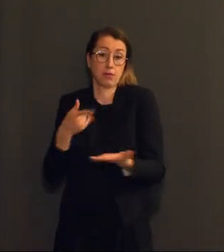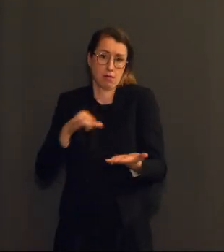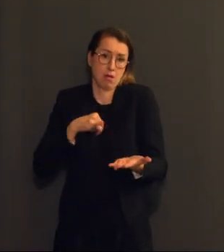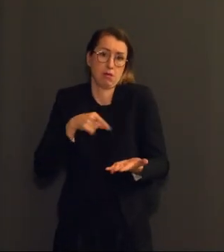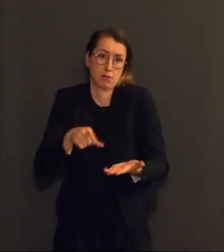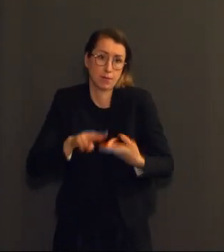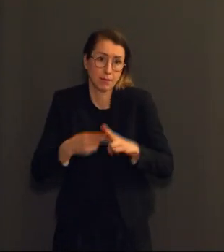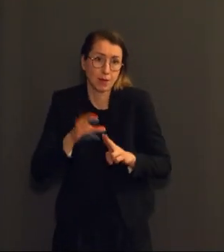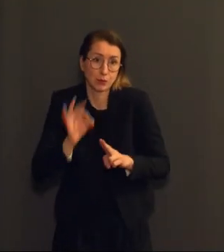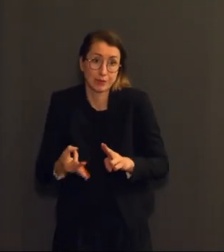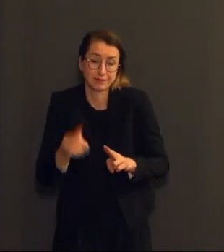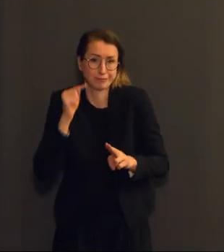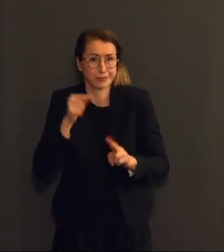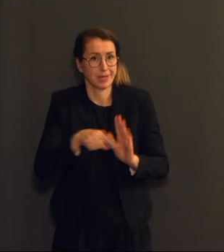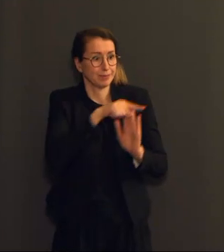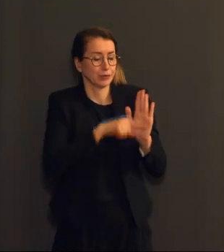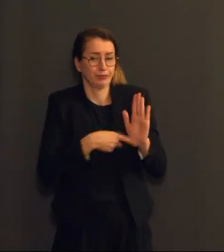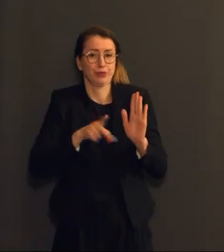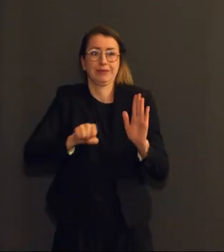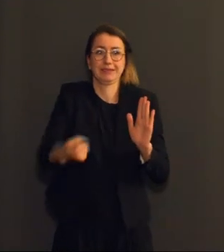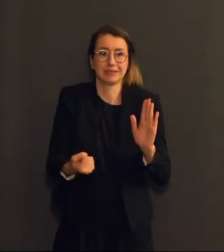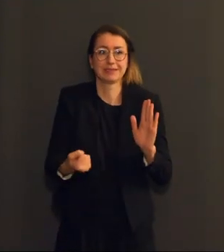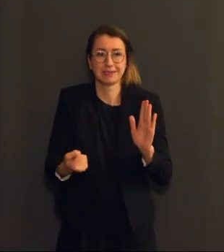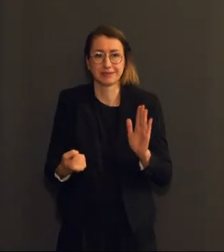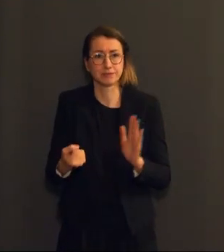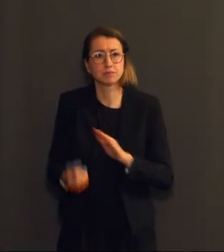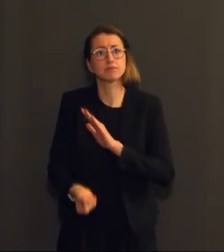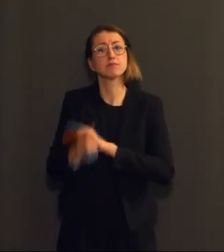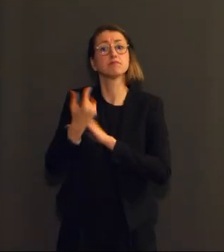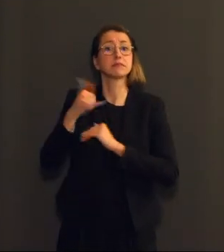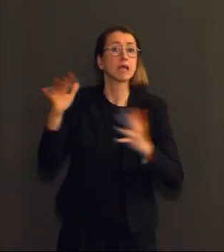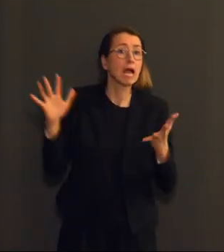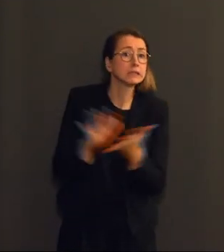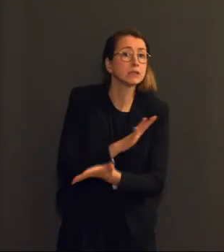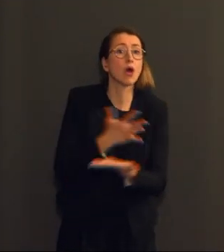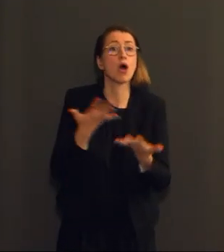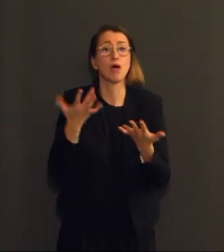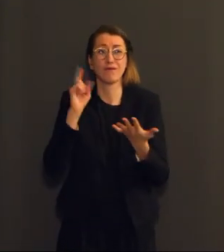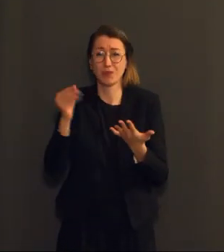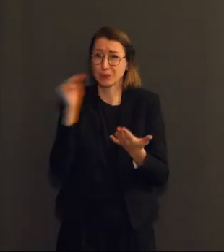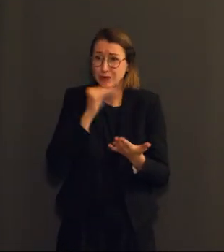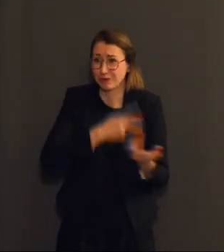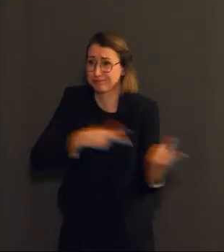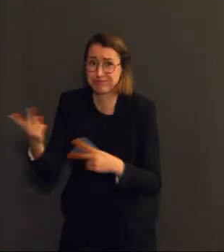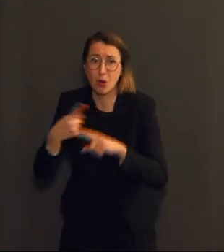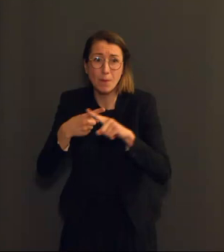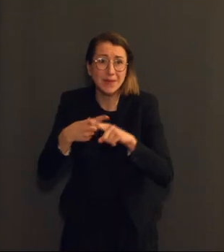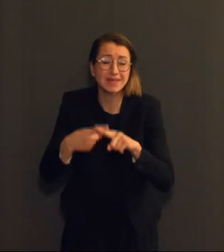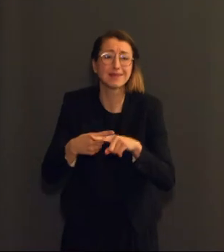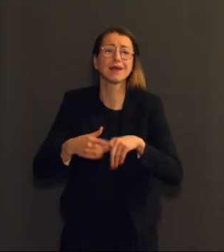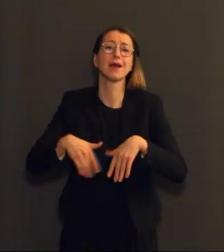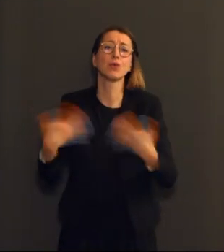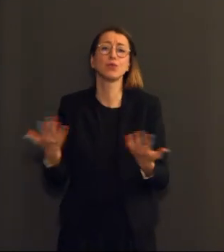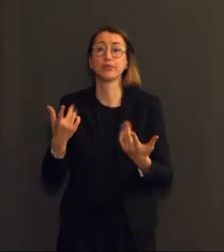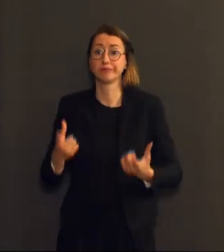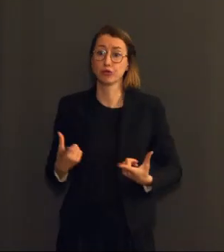leur efficacité, celle des accidents, celle des interventions en urgence, celle des interventions pour des pathologies graves, cancéreuses